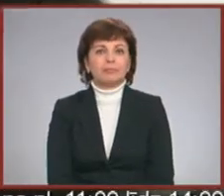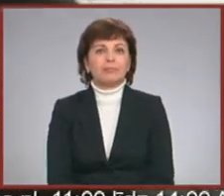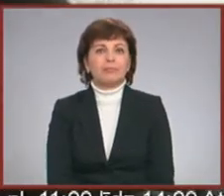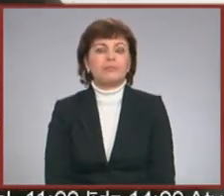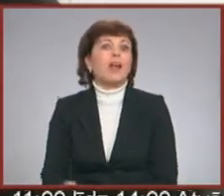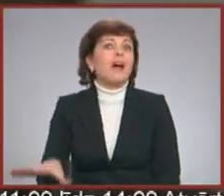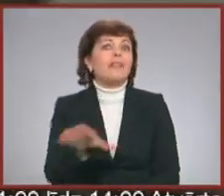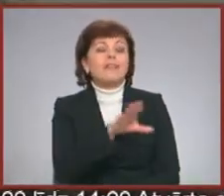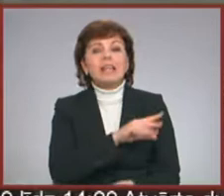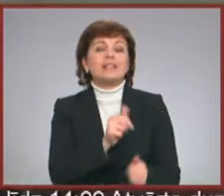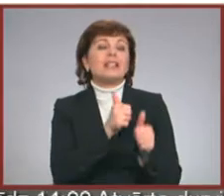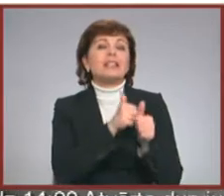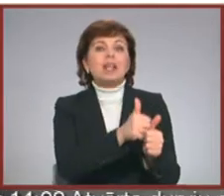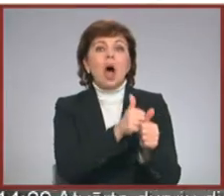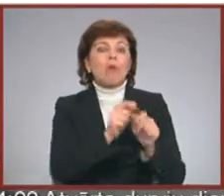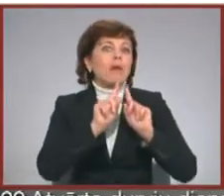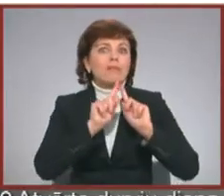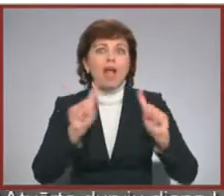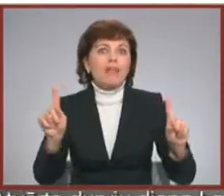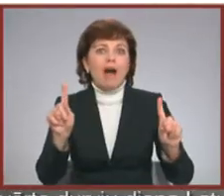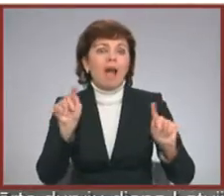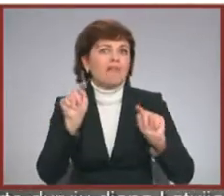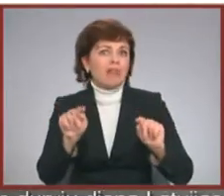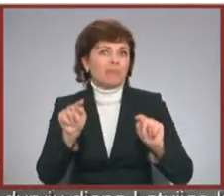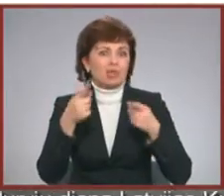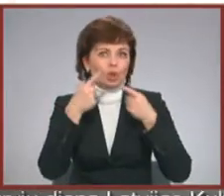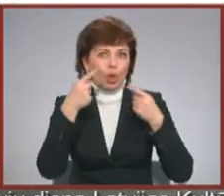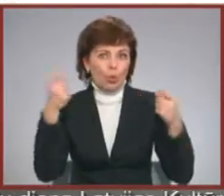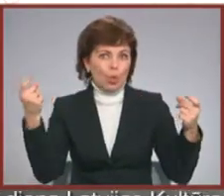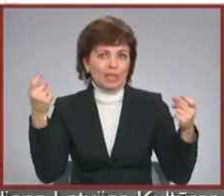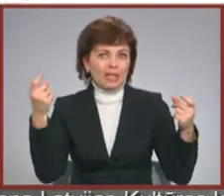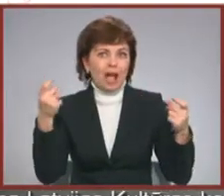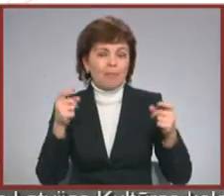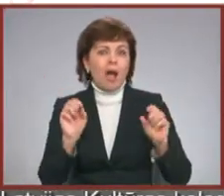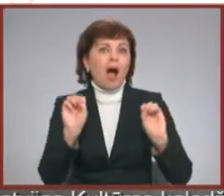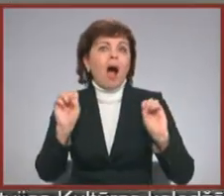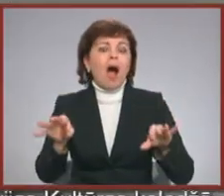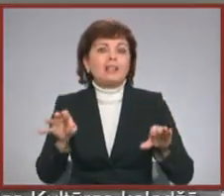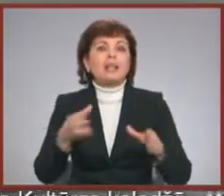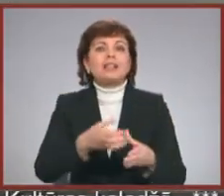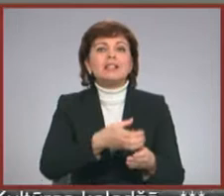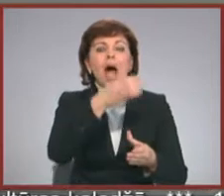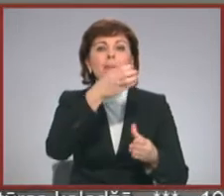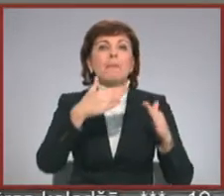Viņi visi seko kādam dīvainam sludinājumam, kas ir atstāts uz stabiem un māju